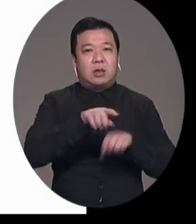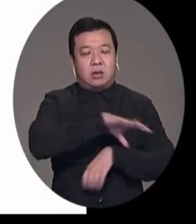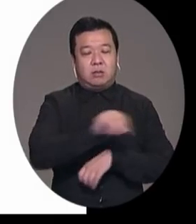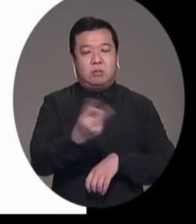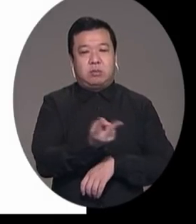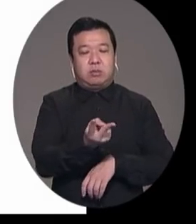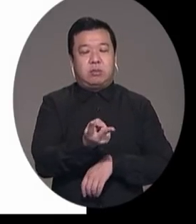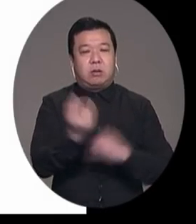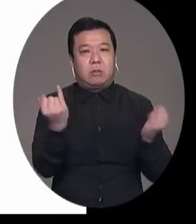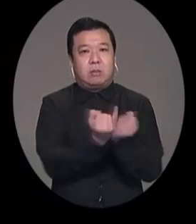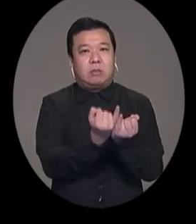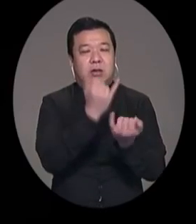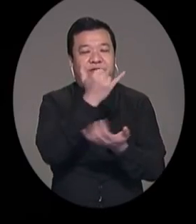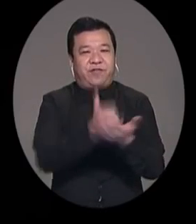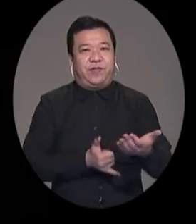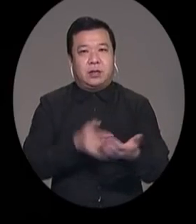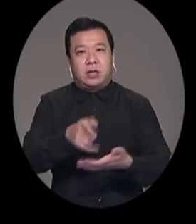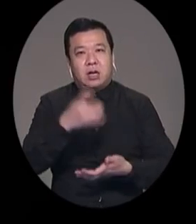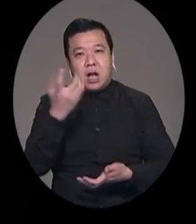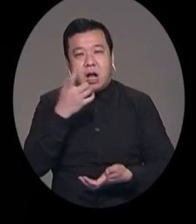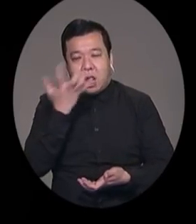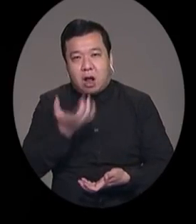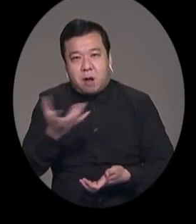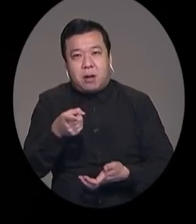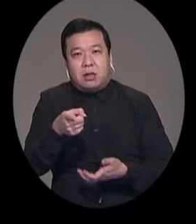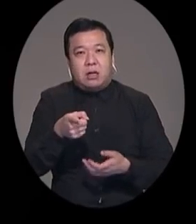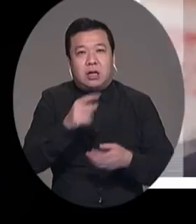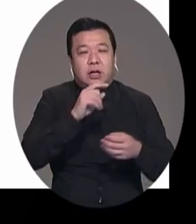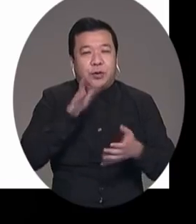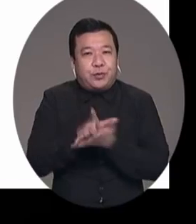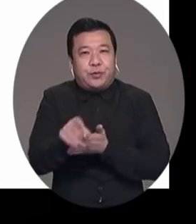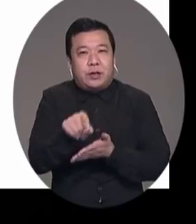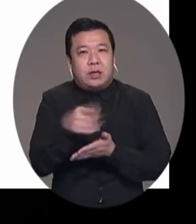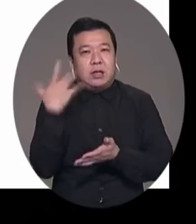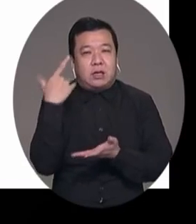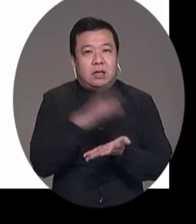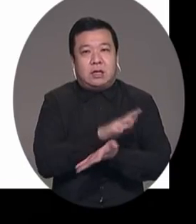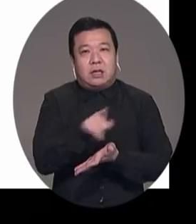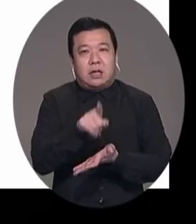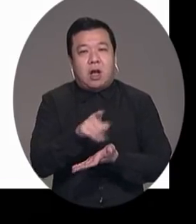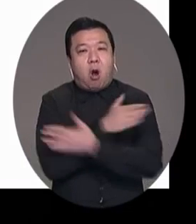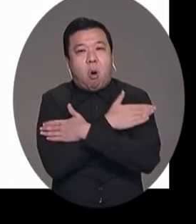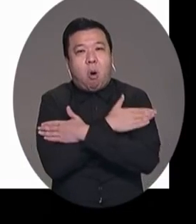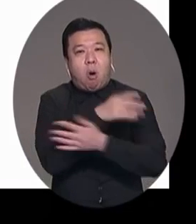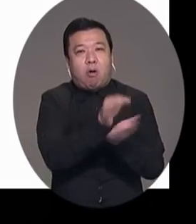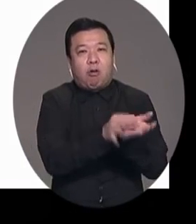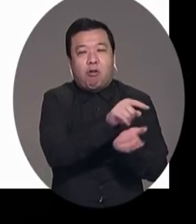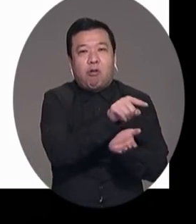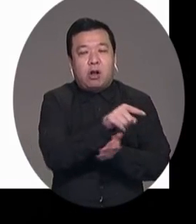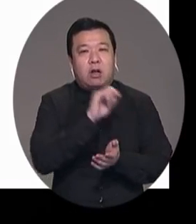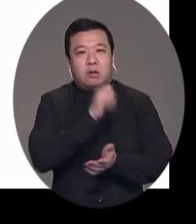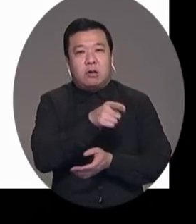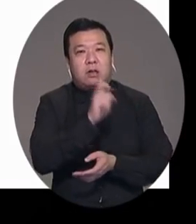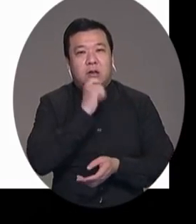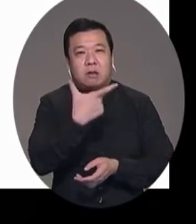雙雙辭職。而時任歐盟貿易專員霍根去年就被發現在愛爾蘭出席一